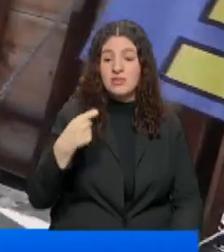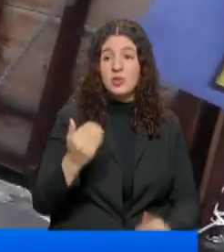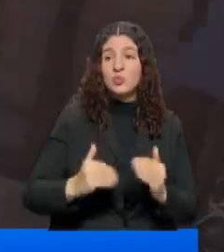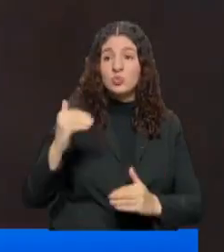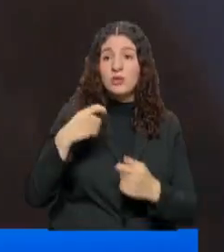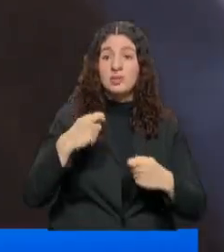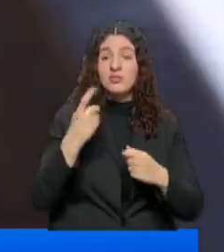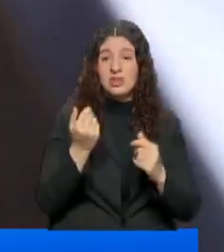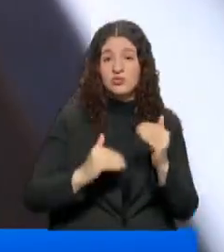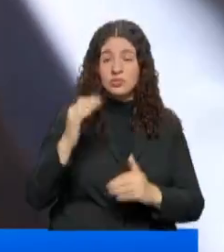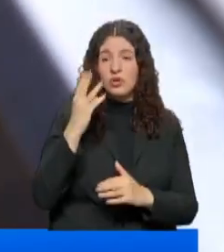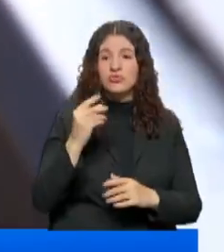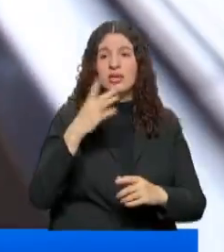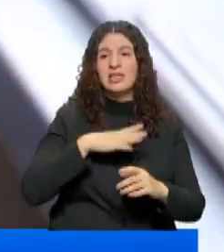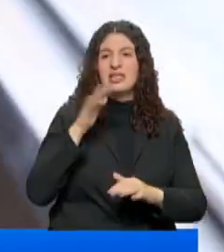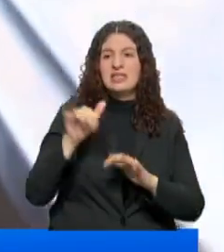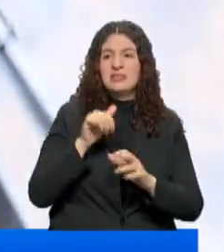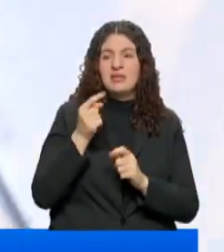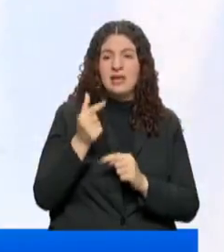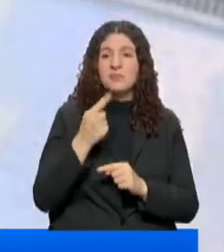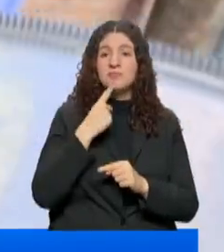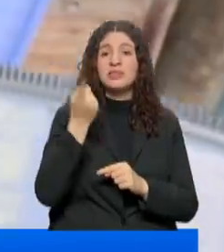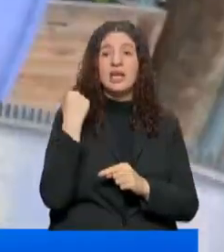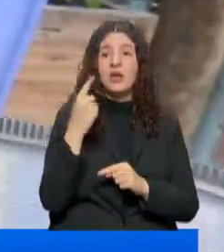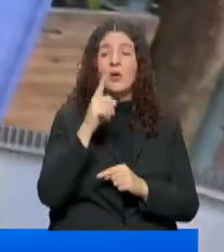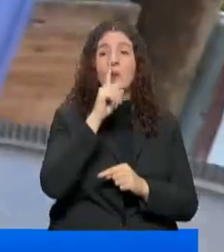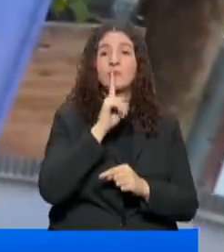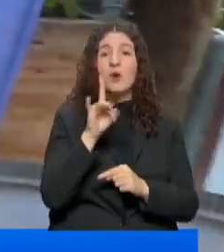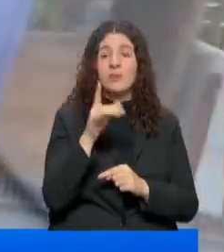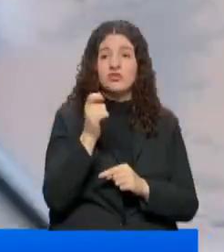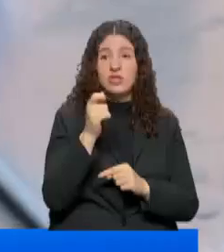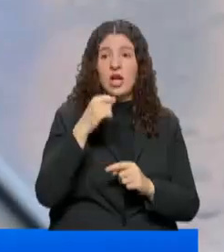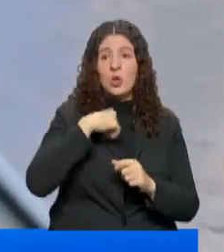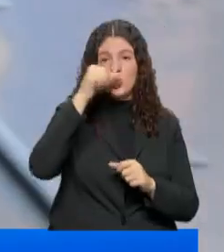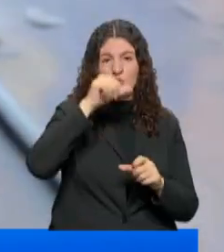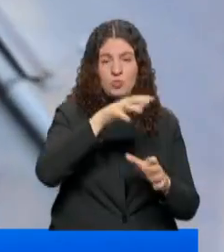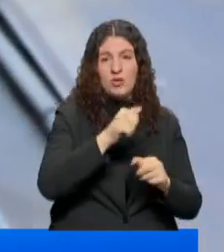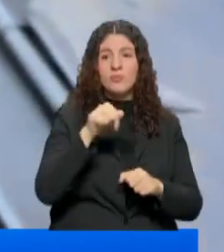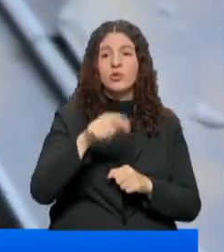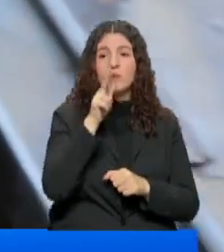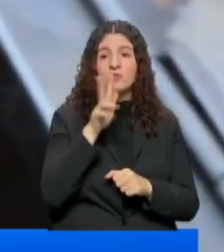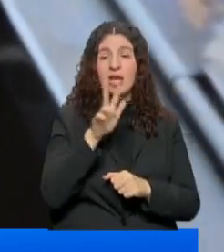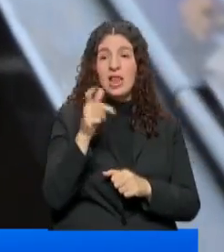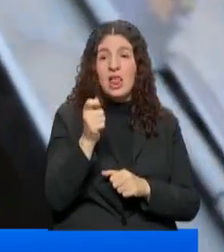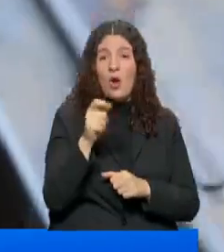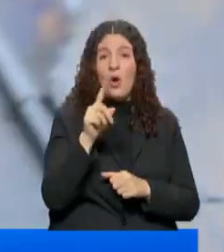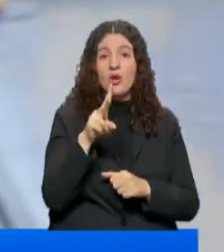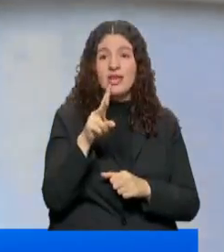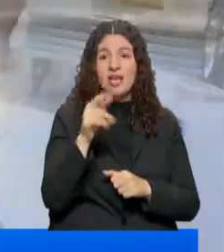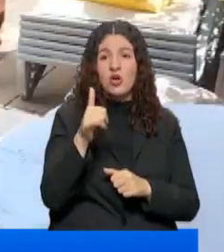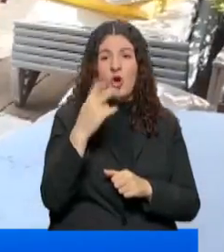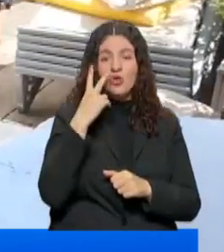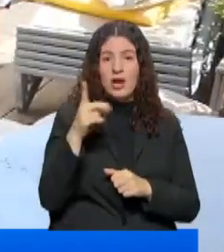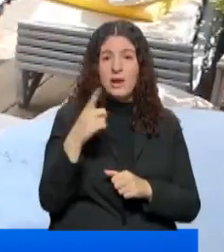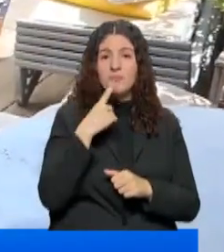Yüksek olunca insanların talepleri biraz azaldı. Geçen sene 115 liraya tüp alıyorduk. Bu sene 350 lira tüpün, 12'lik tüpün